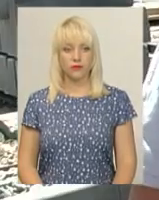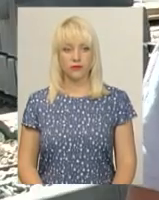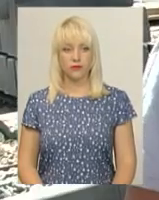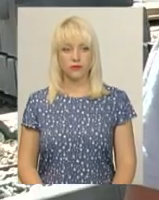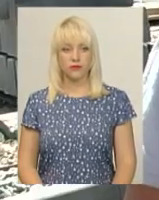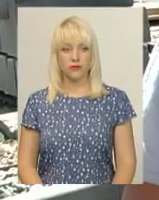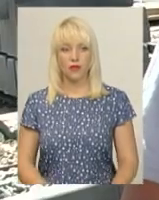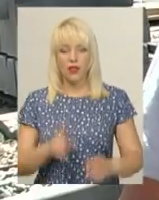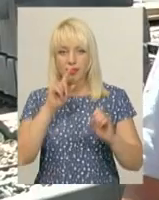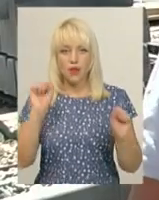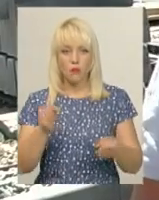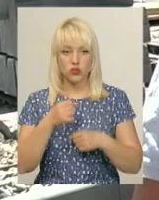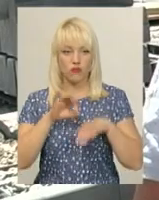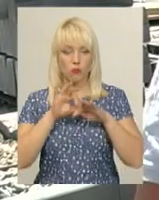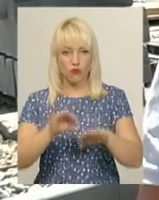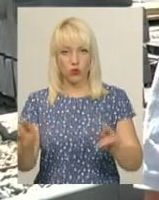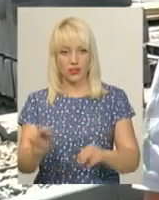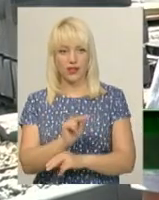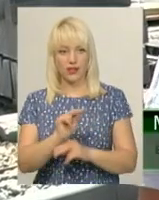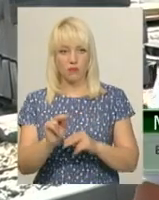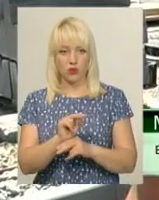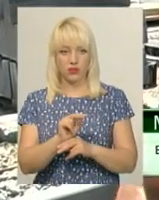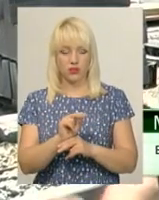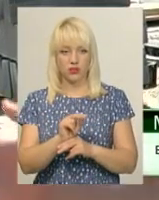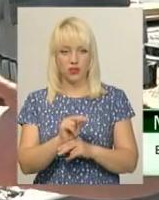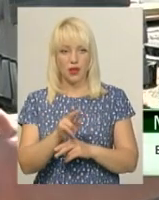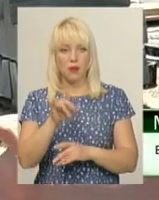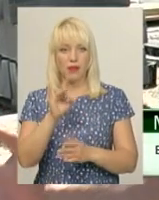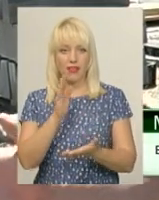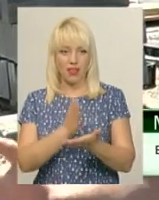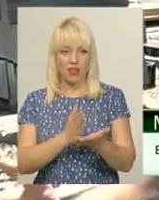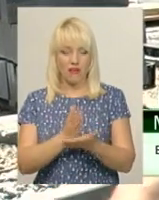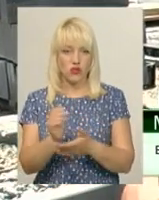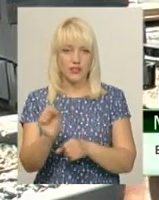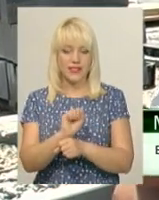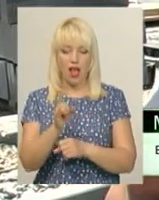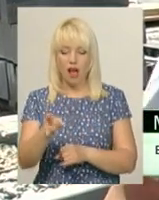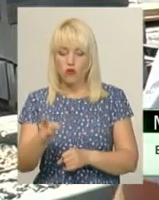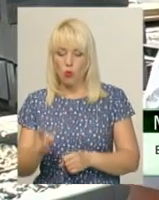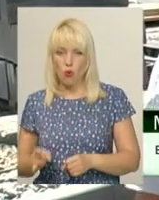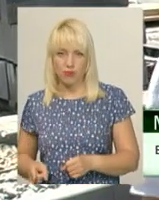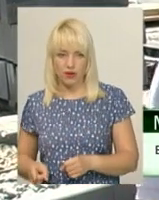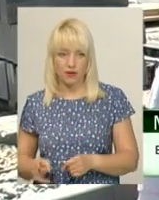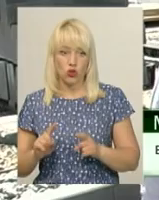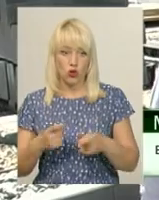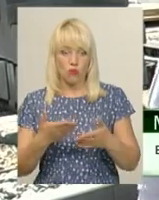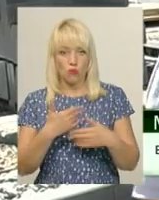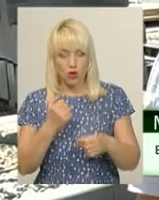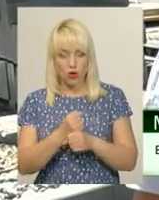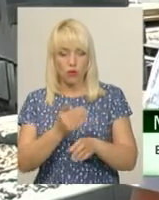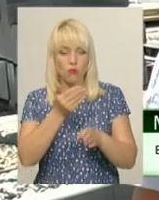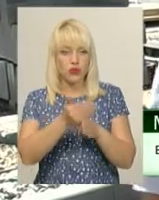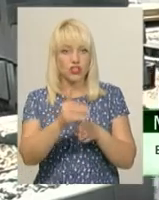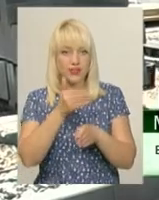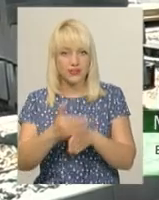Неможливо проводити ремонти при наявності автомобілі на парку. Тому ми робимо частинами.